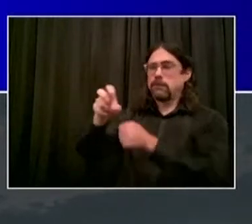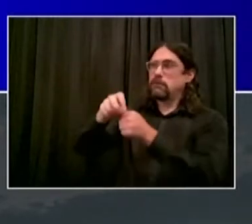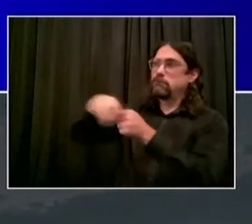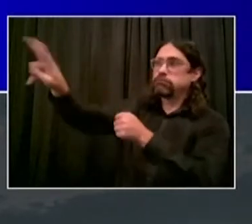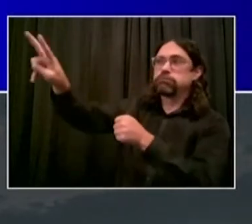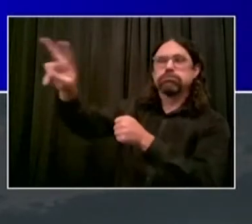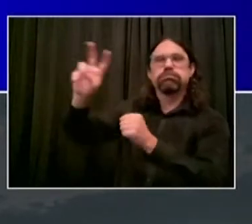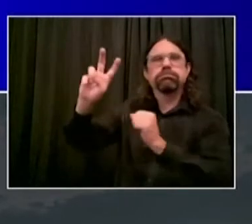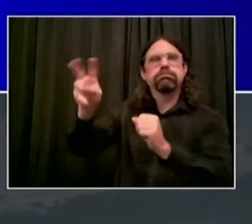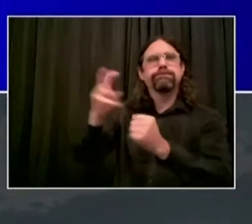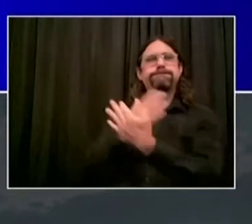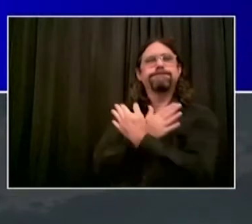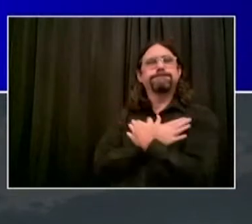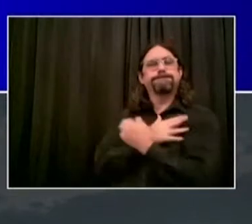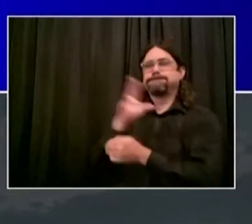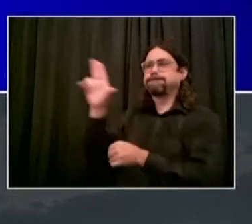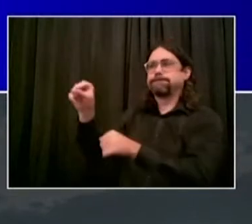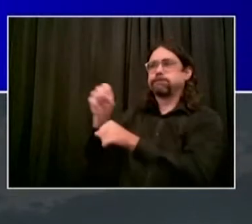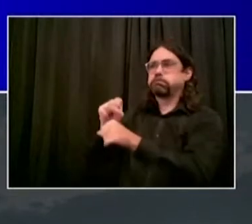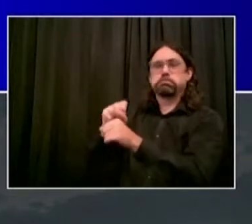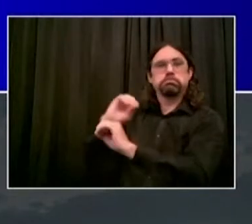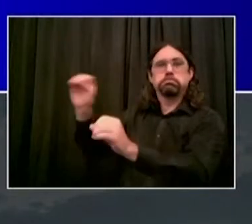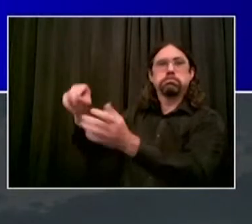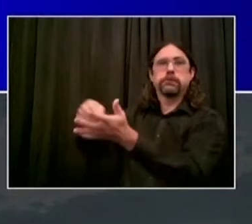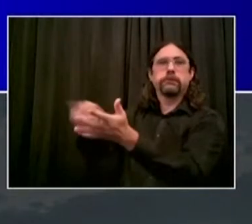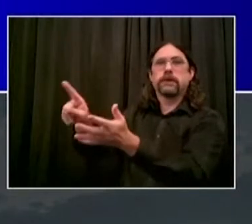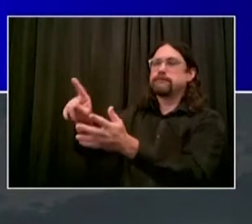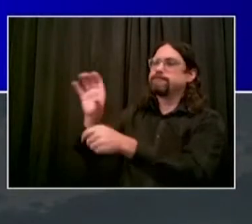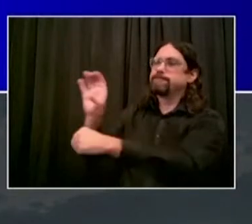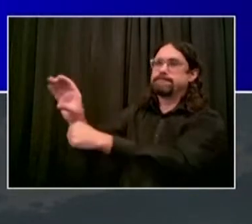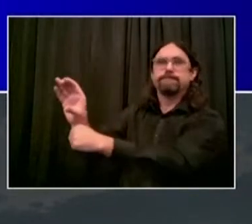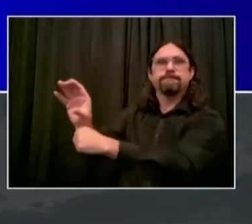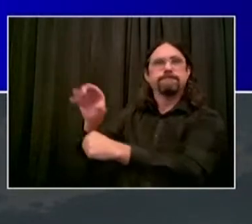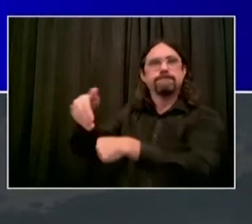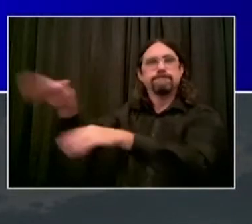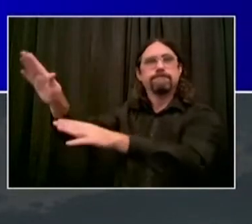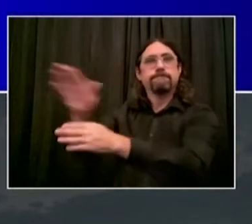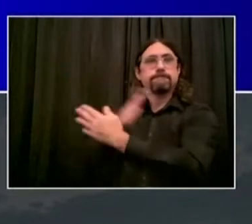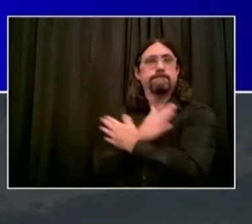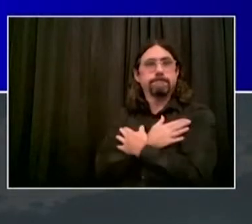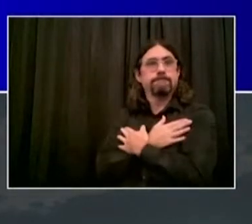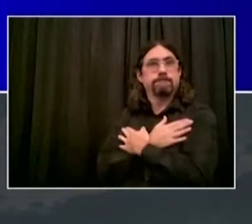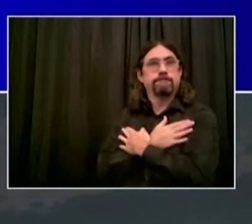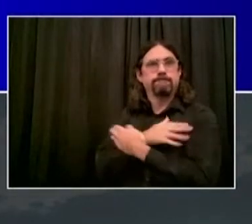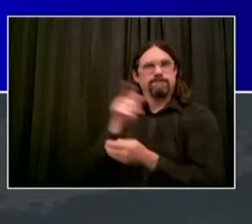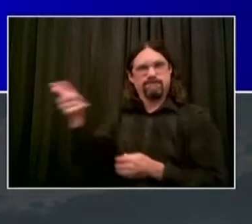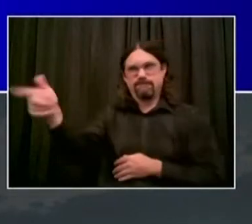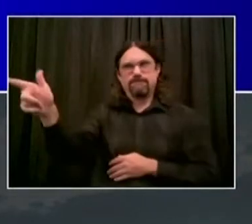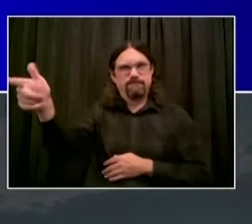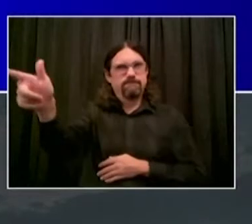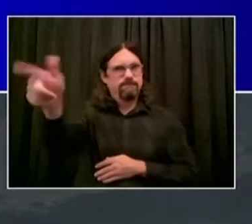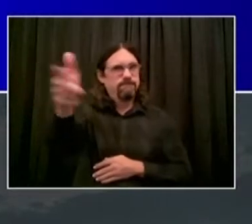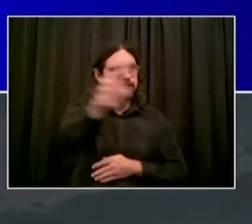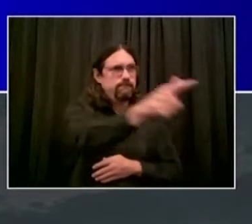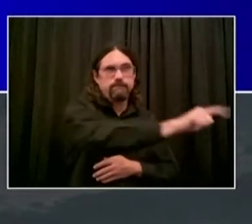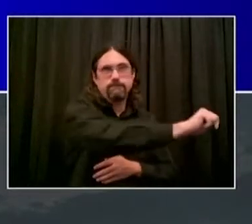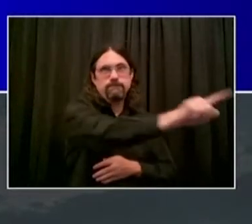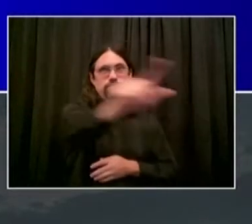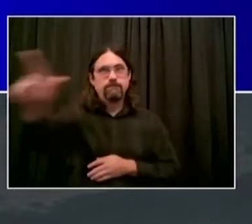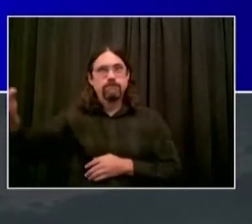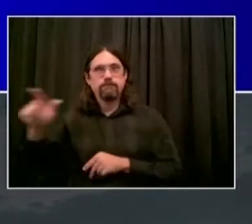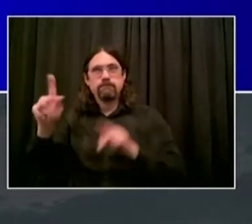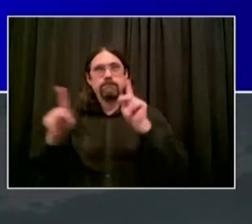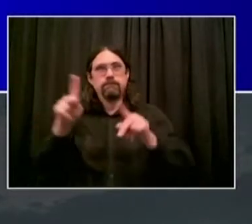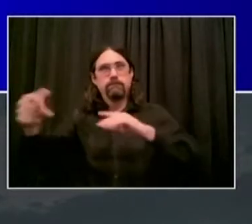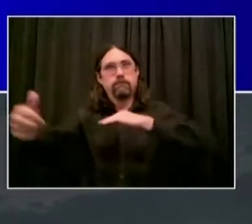と発表しました無休気球といいますと普通はその期間は自宅待機をするものですが市長自身